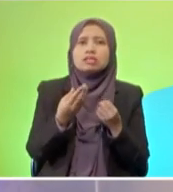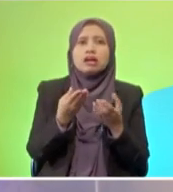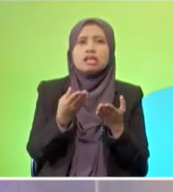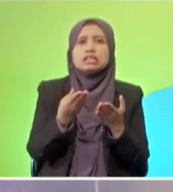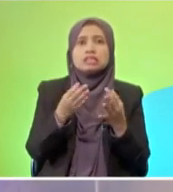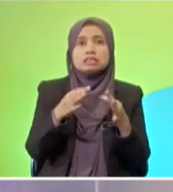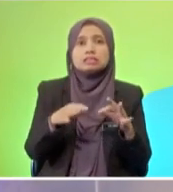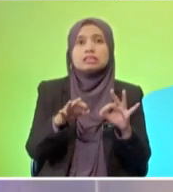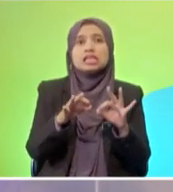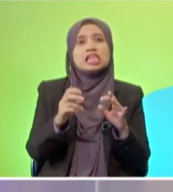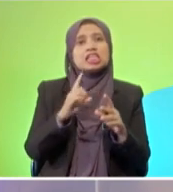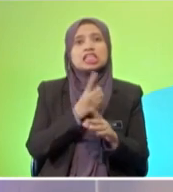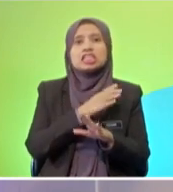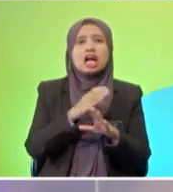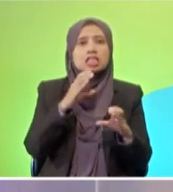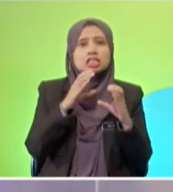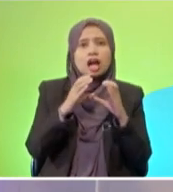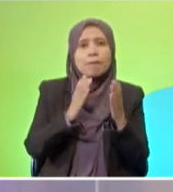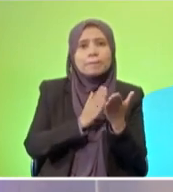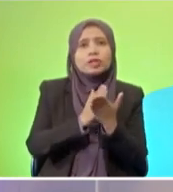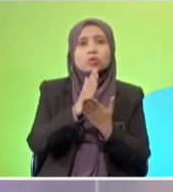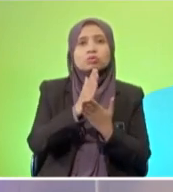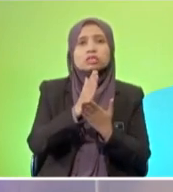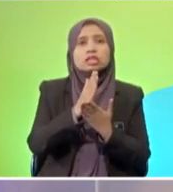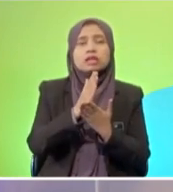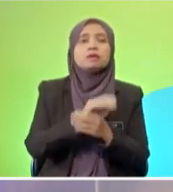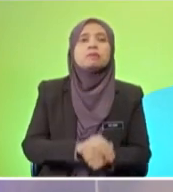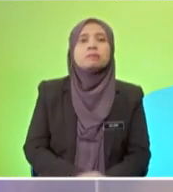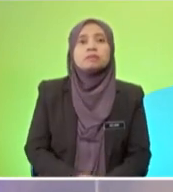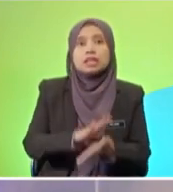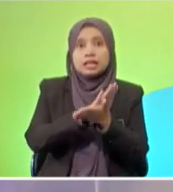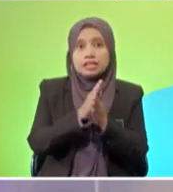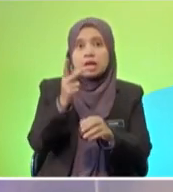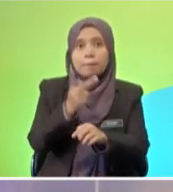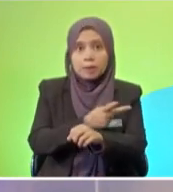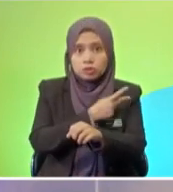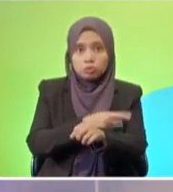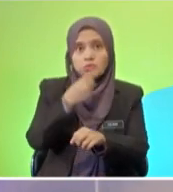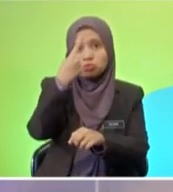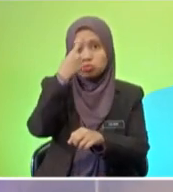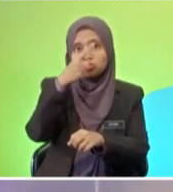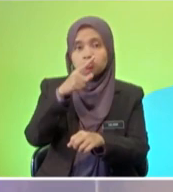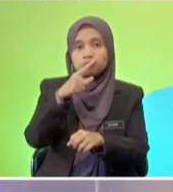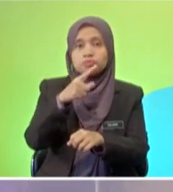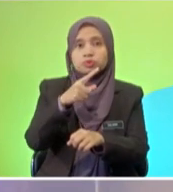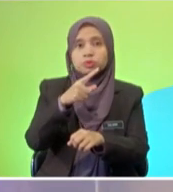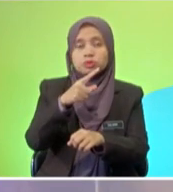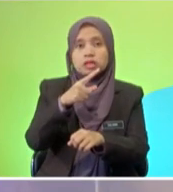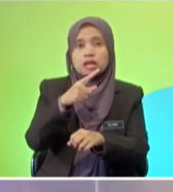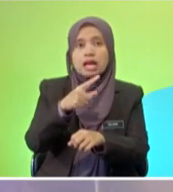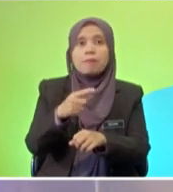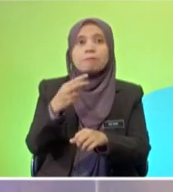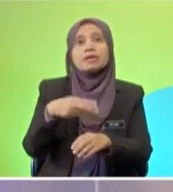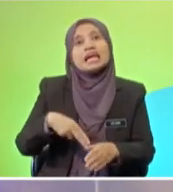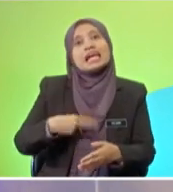terus untuk menjaga hati orang yang kita sedang bercakap jadi pantun ini kita gunakan untuk sama untuk sama ada untuk